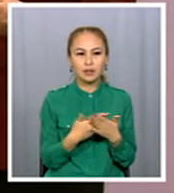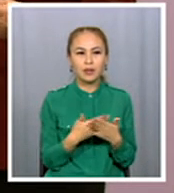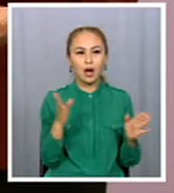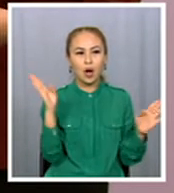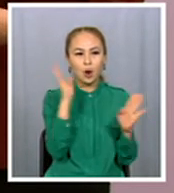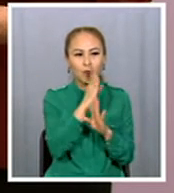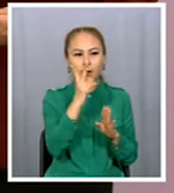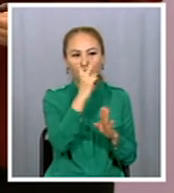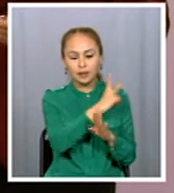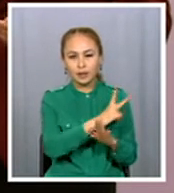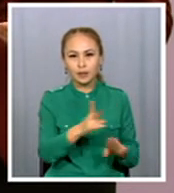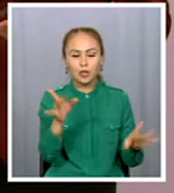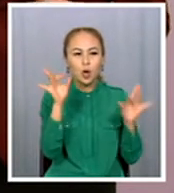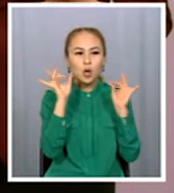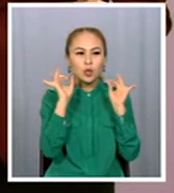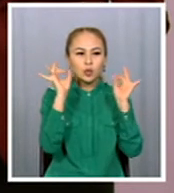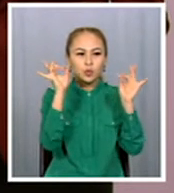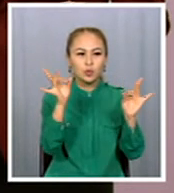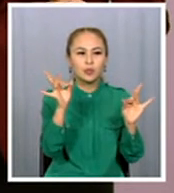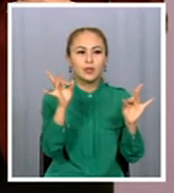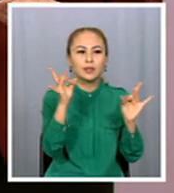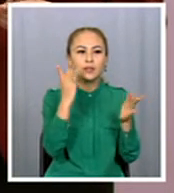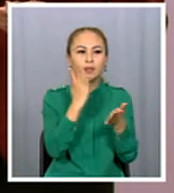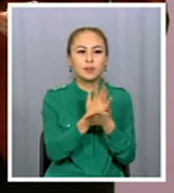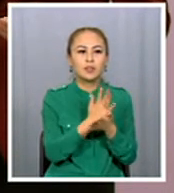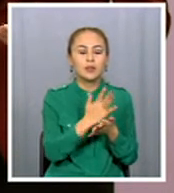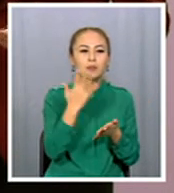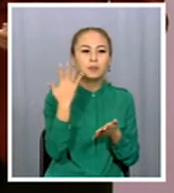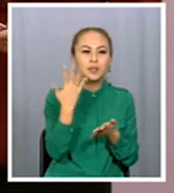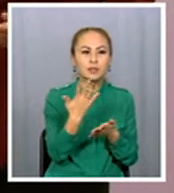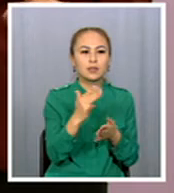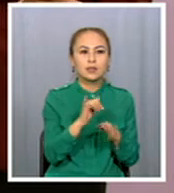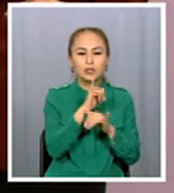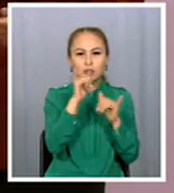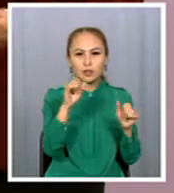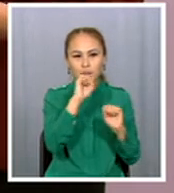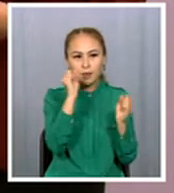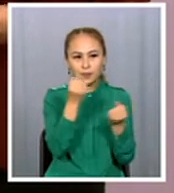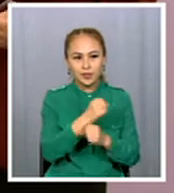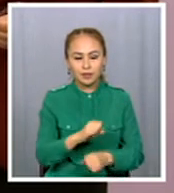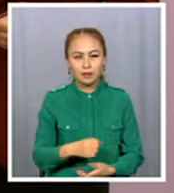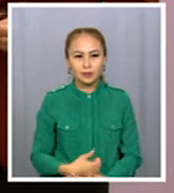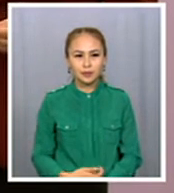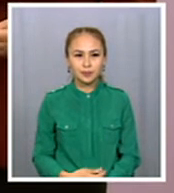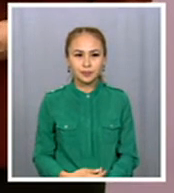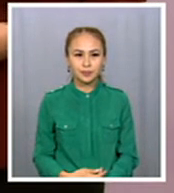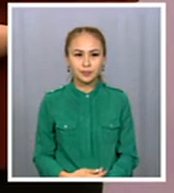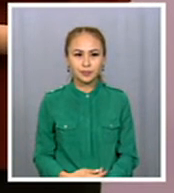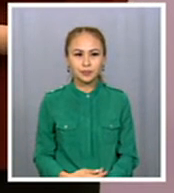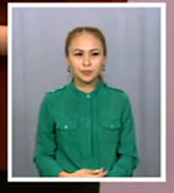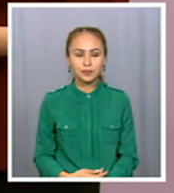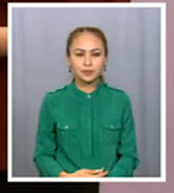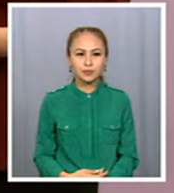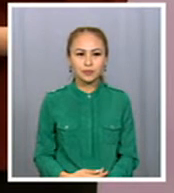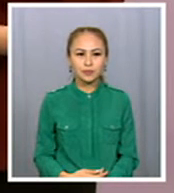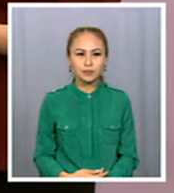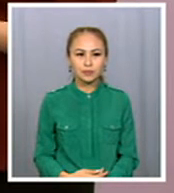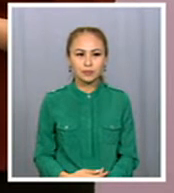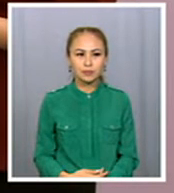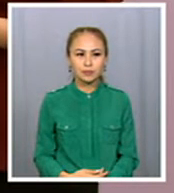Мысалы, ауаға қарағанда суда дыбыс 5 есе жылдам таралады.